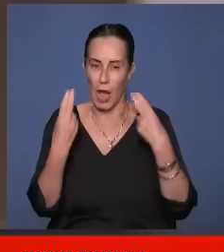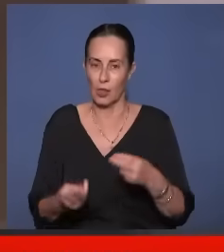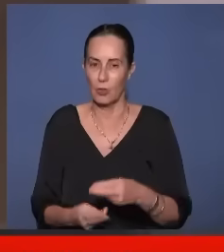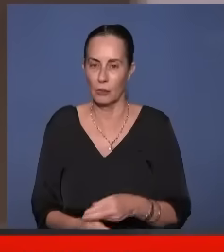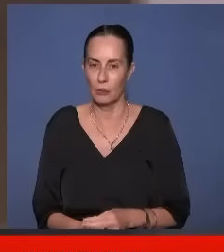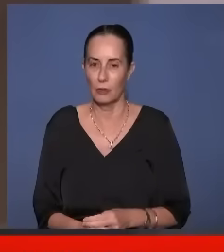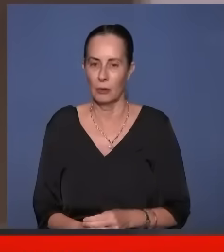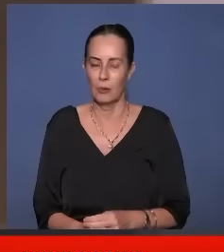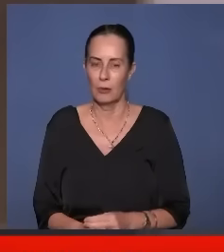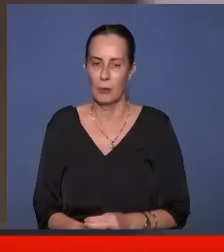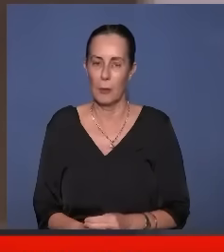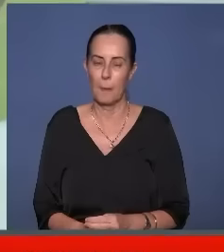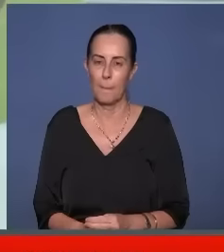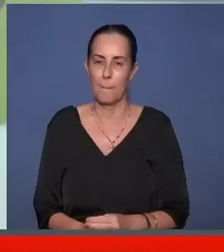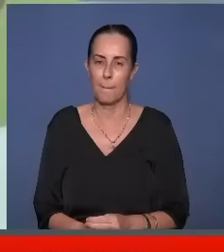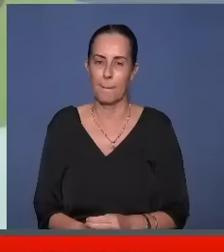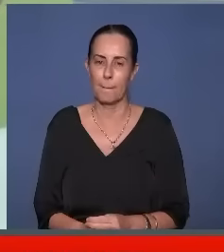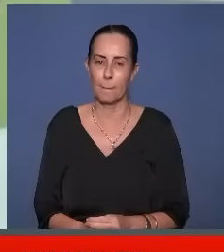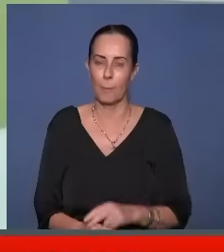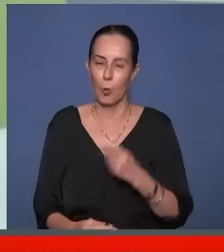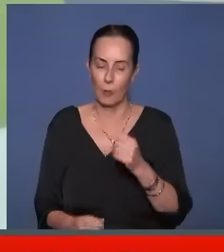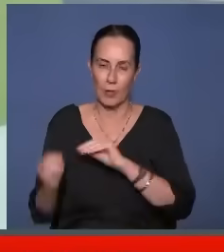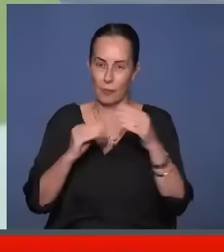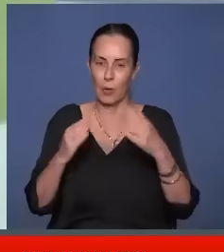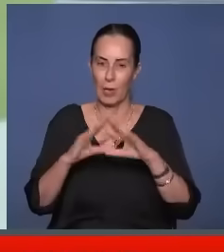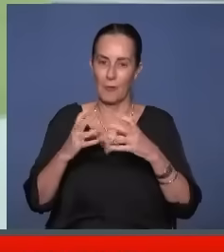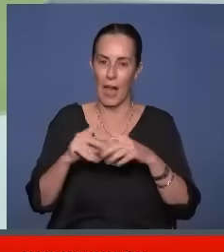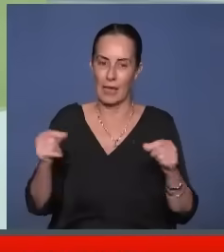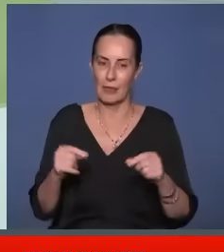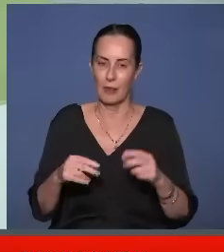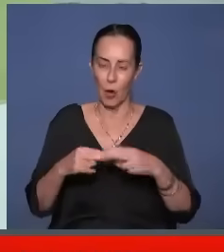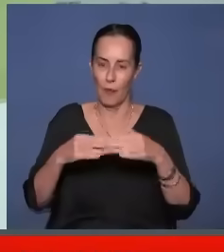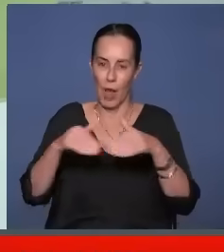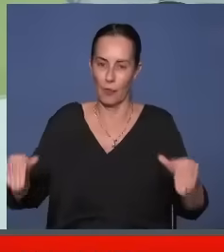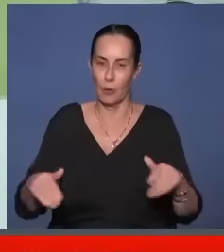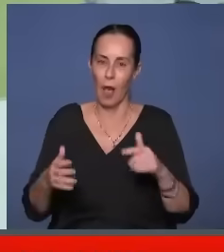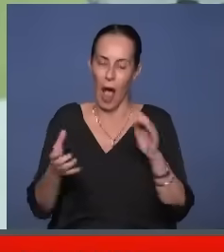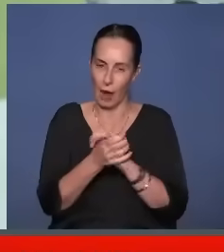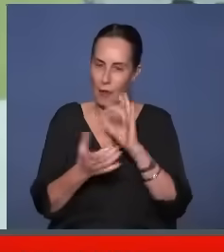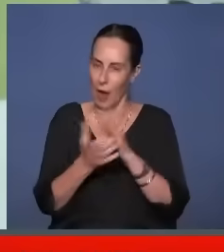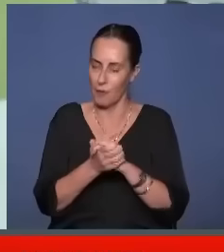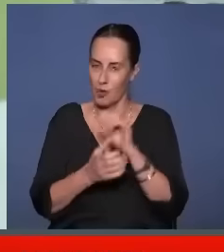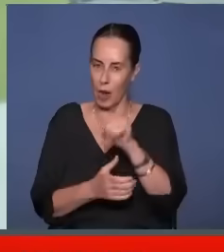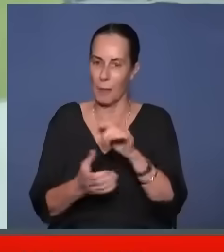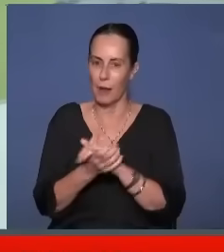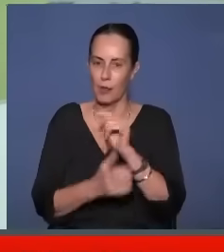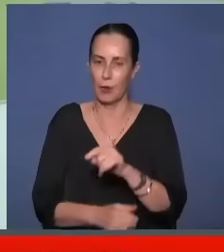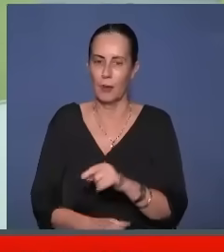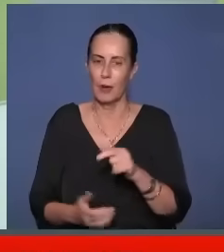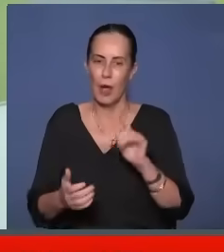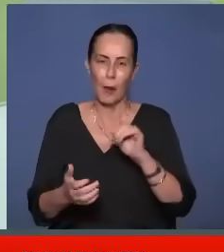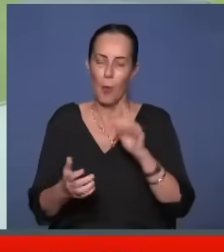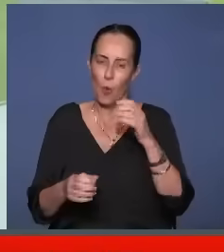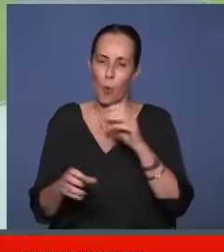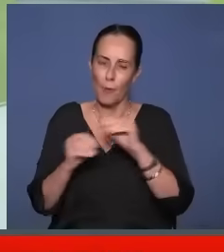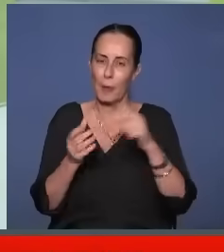הלך הכי קרוב, כמעט עבר לגור בכפר עזה, על הגדר. כן, כבר... כן, בגלל החברים שם. אבל בגלל החברים, זה